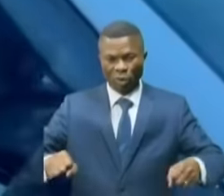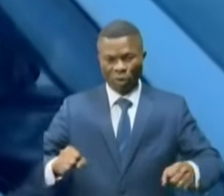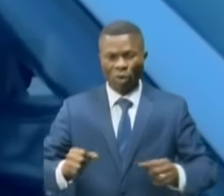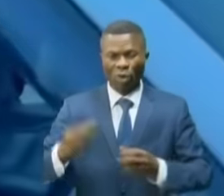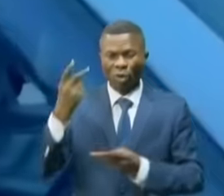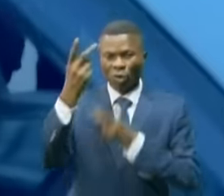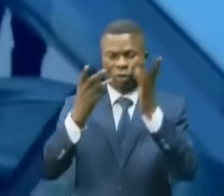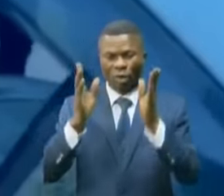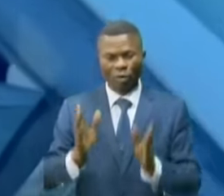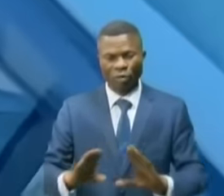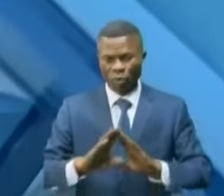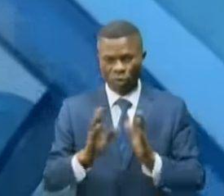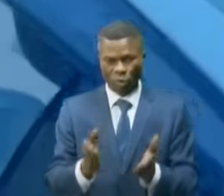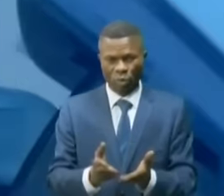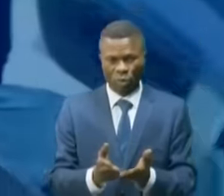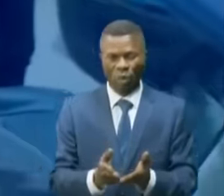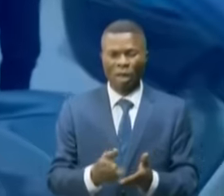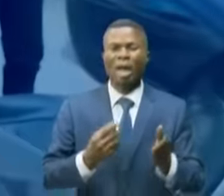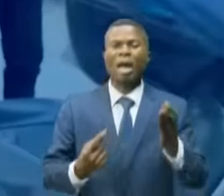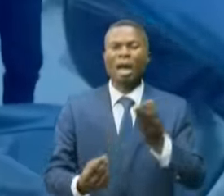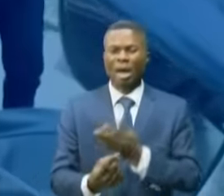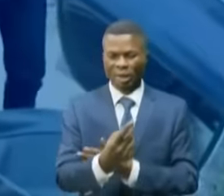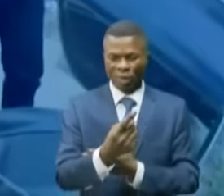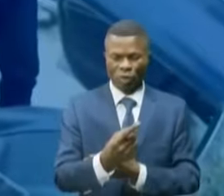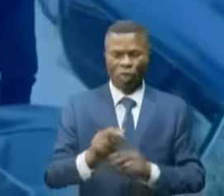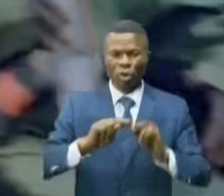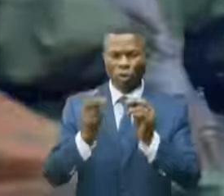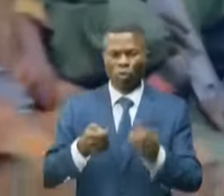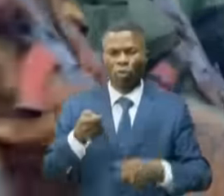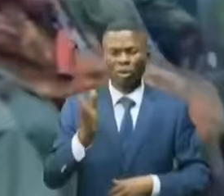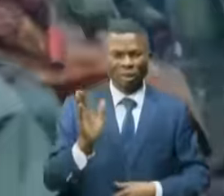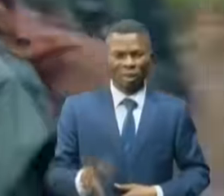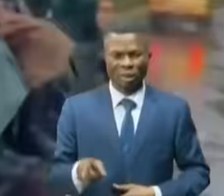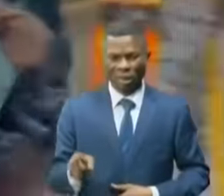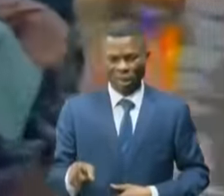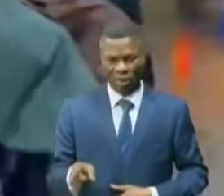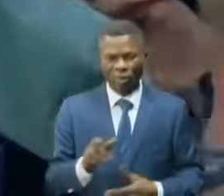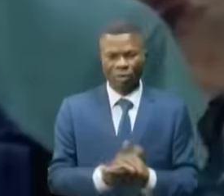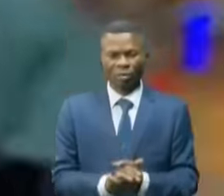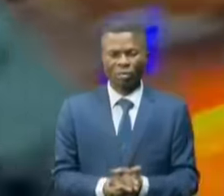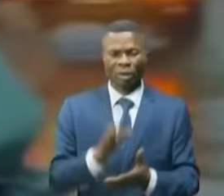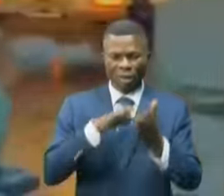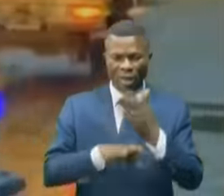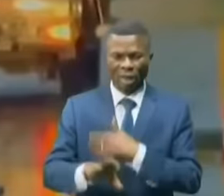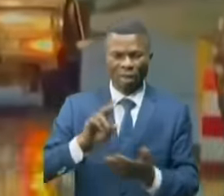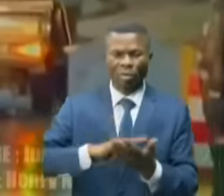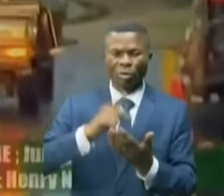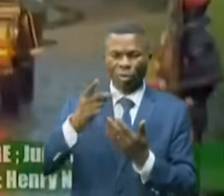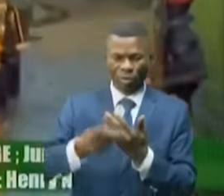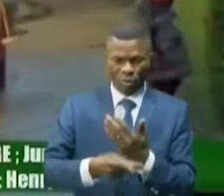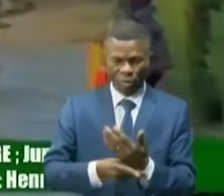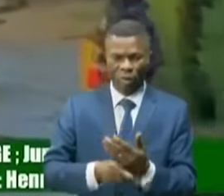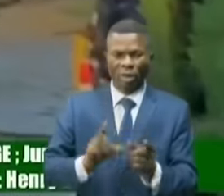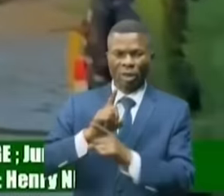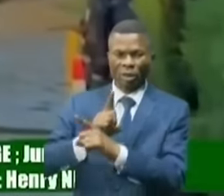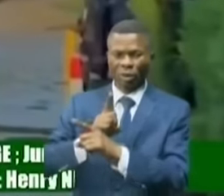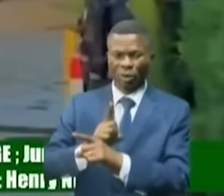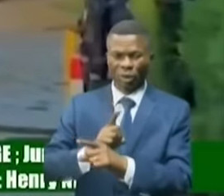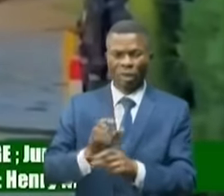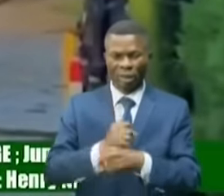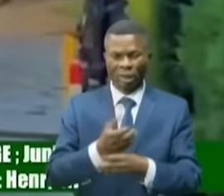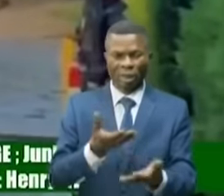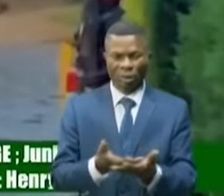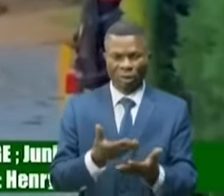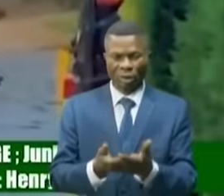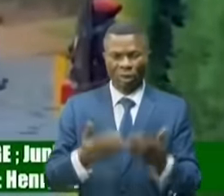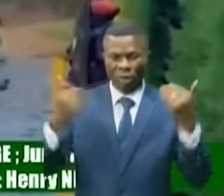passagers, tout ceci pour démanteler les réseaux de criminels. Ceci s'inscrit dans les plans de défense mis en place